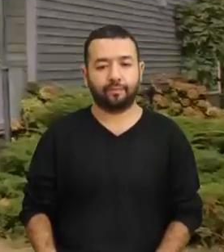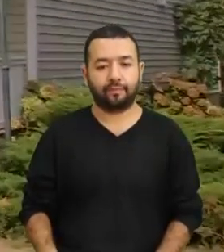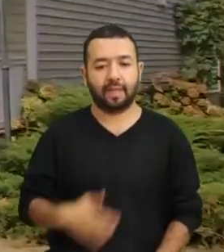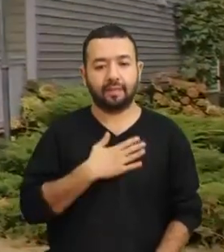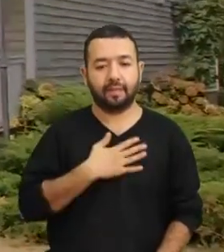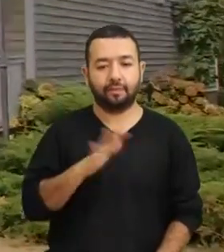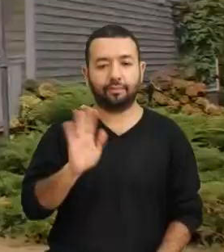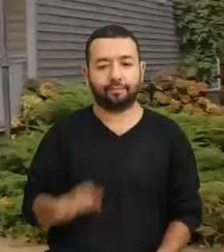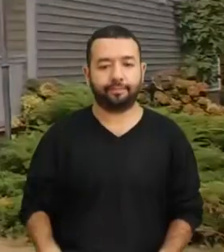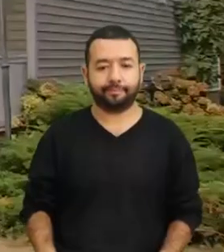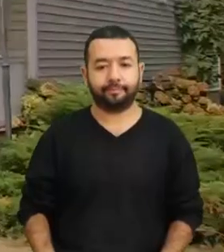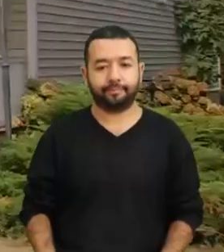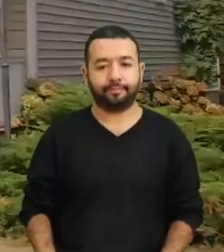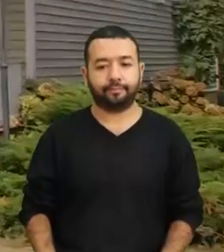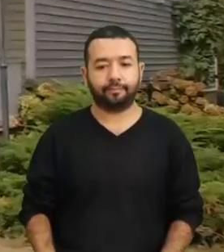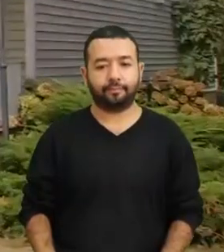sağ olasın.